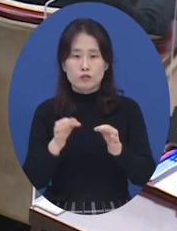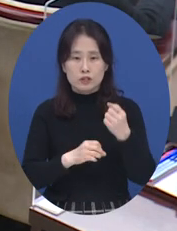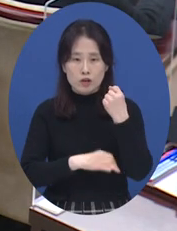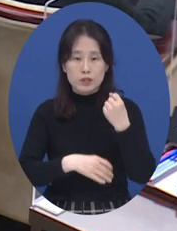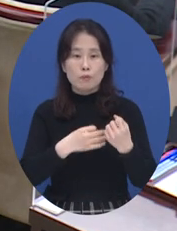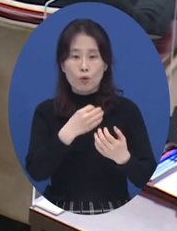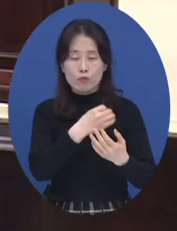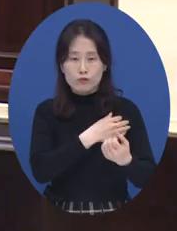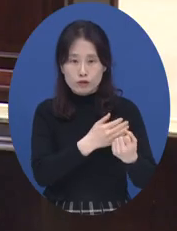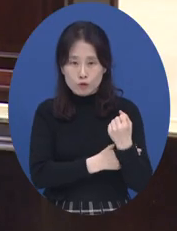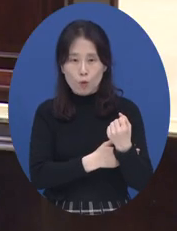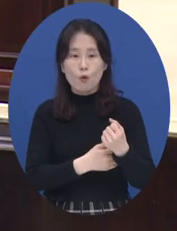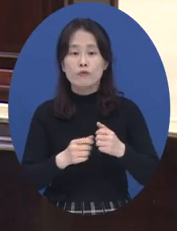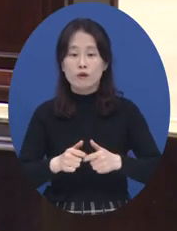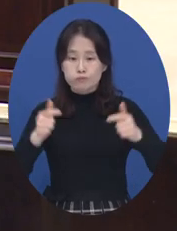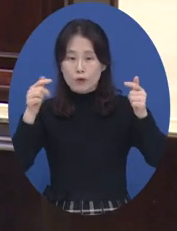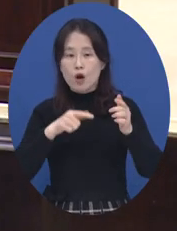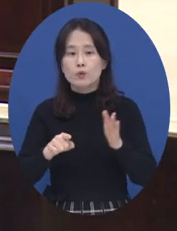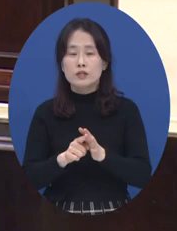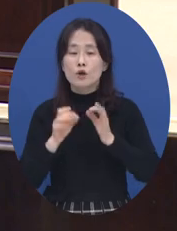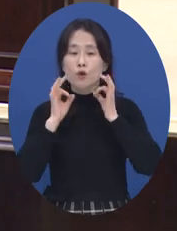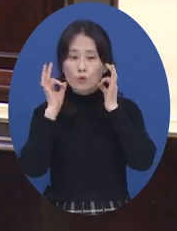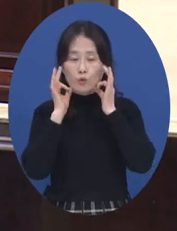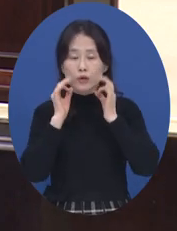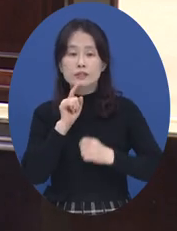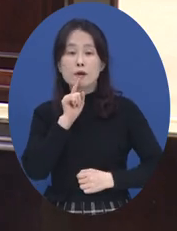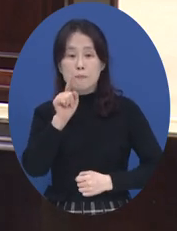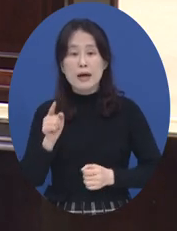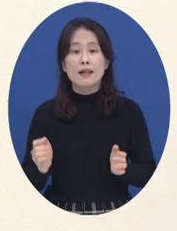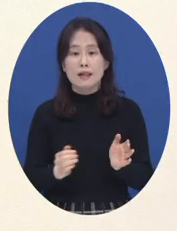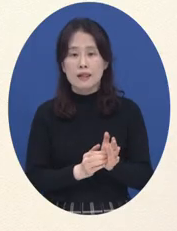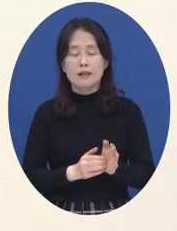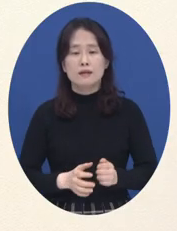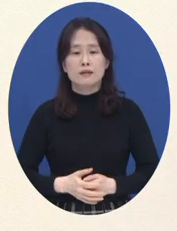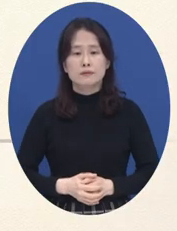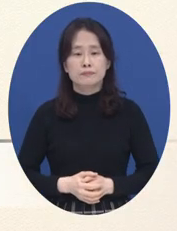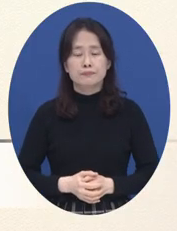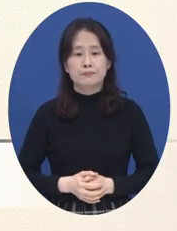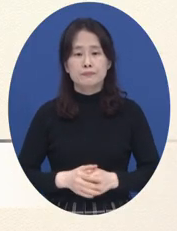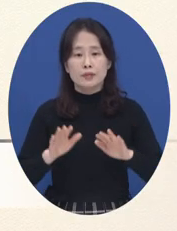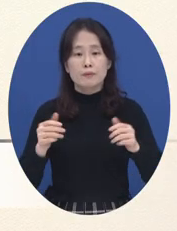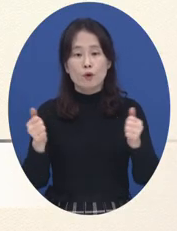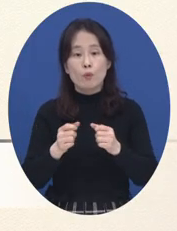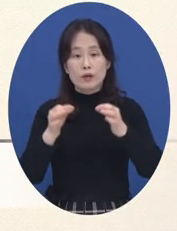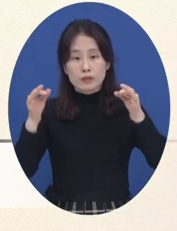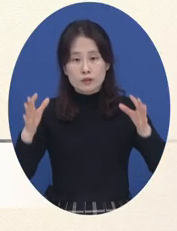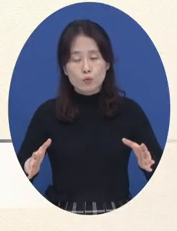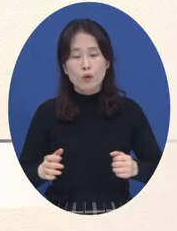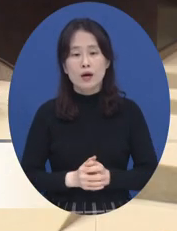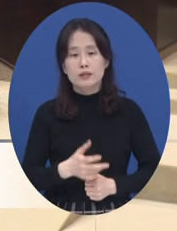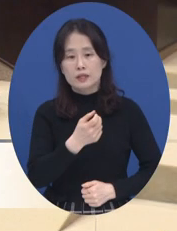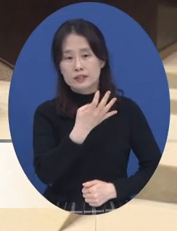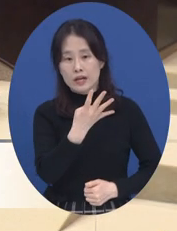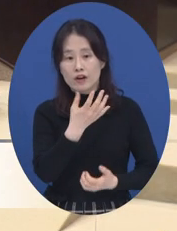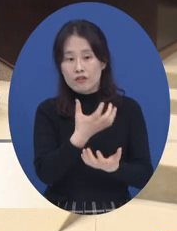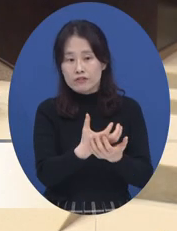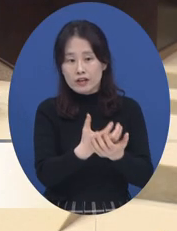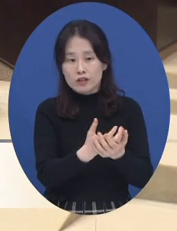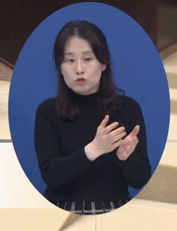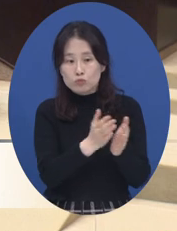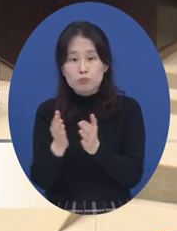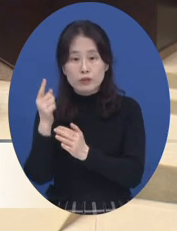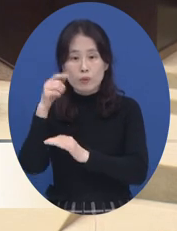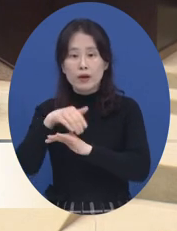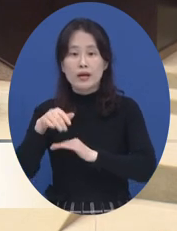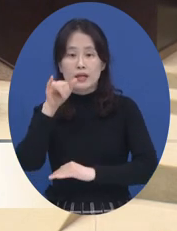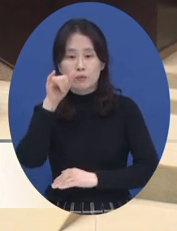기본권 확대를 위해 경주하겠다는 각오도 밝혔습니다. 이번 회기에선 총 74건의 안건이